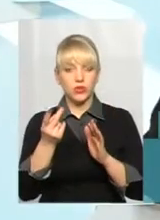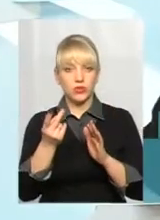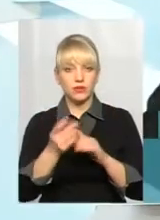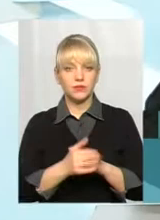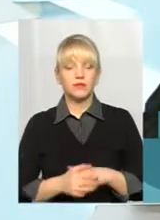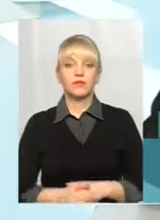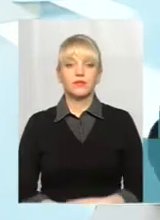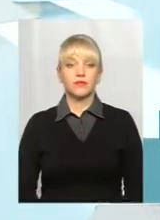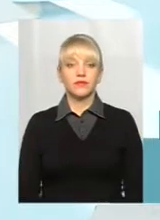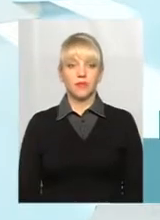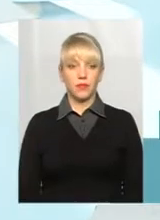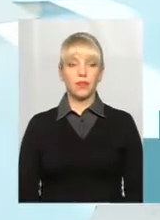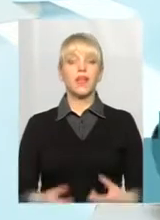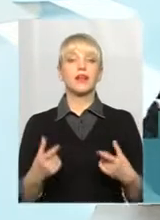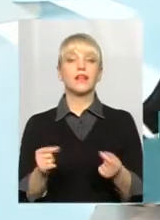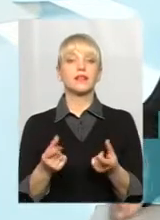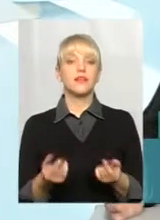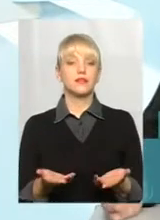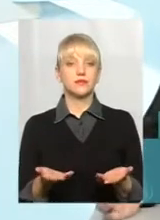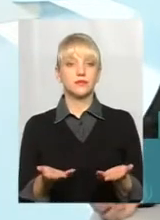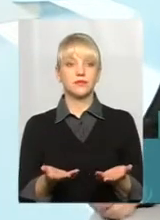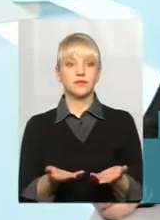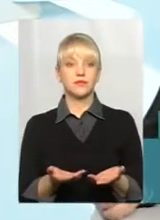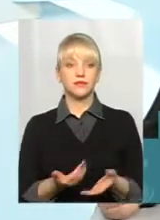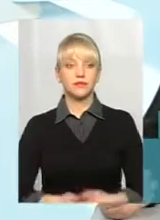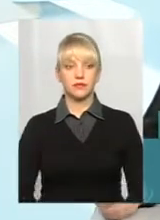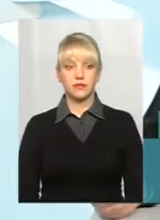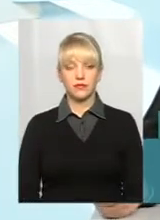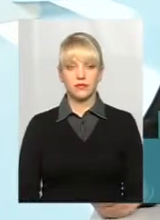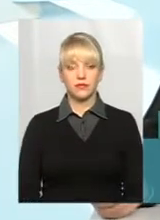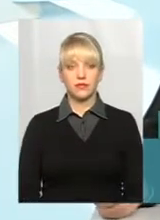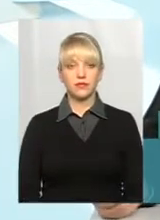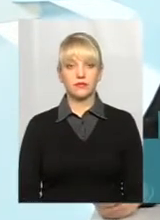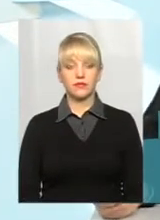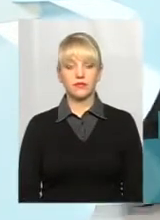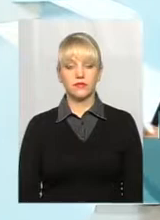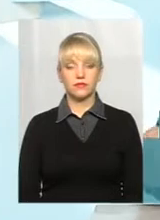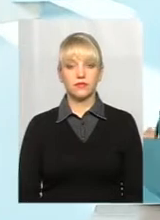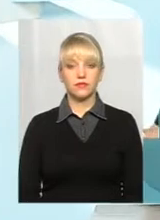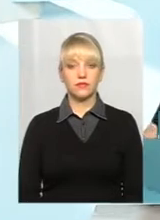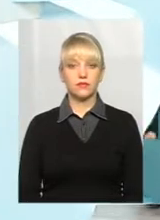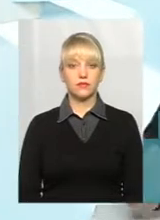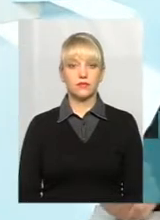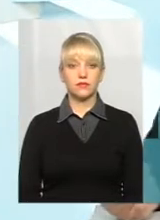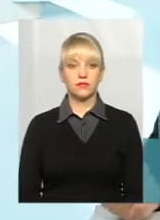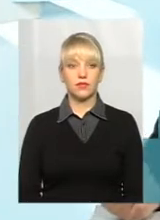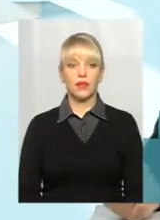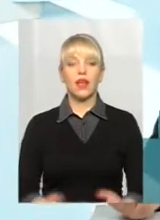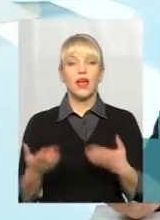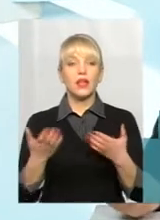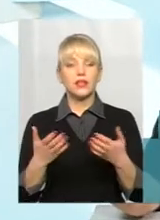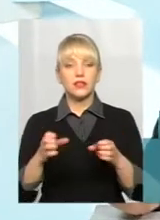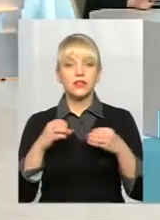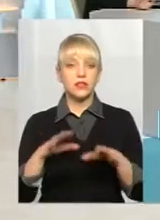значить, а де ж тоді ну, якісь рішення, ну, знову ж таки, це